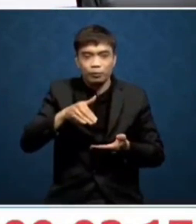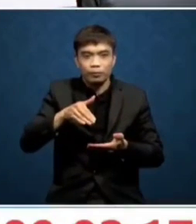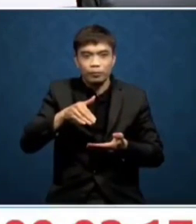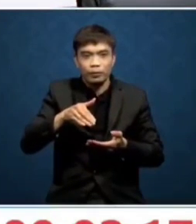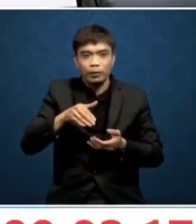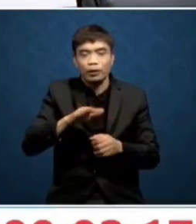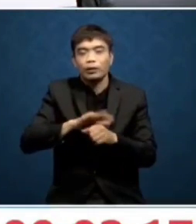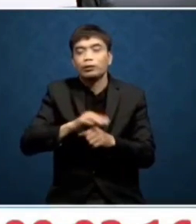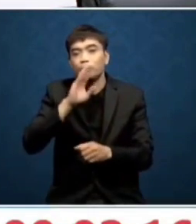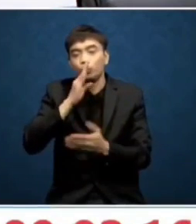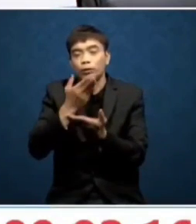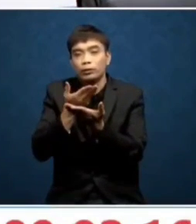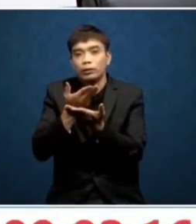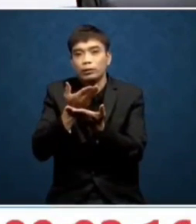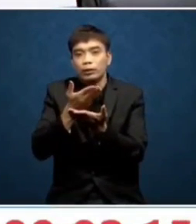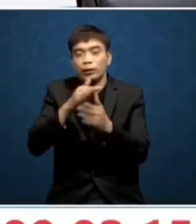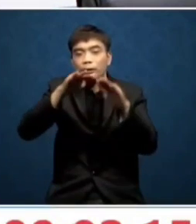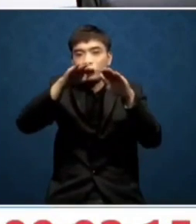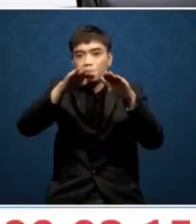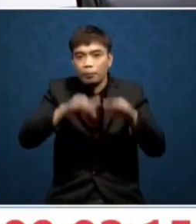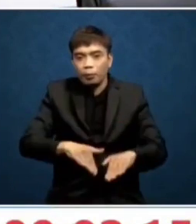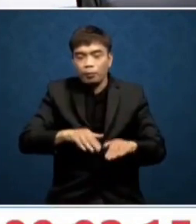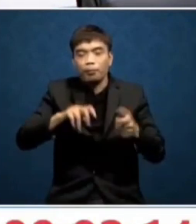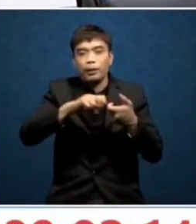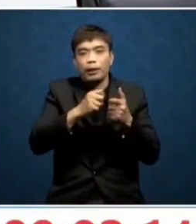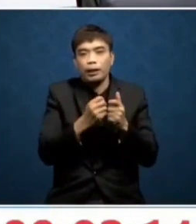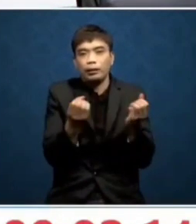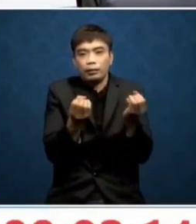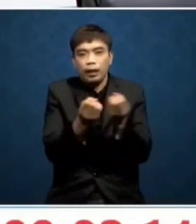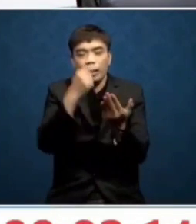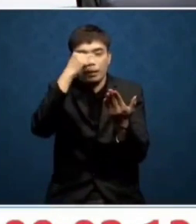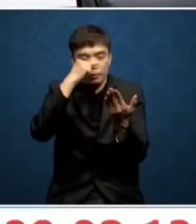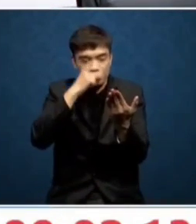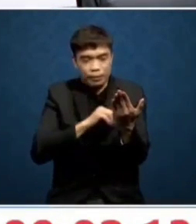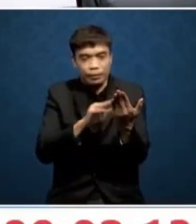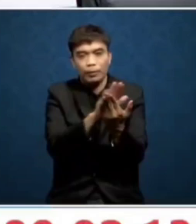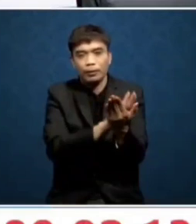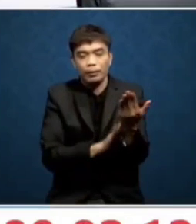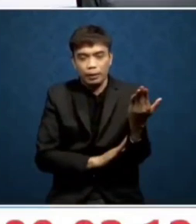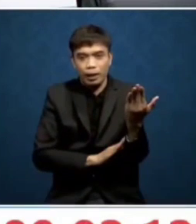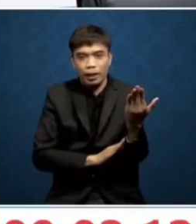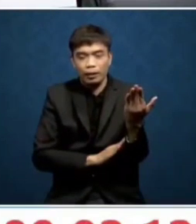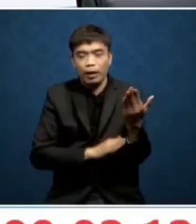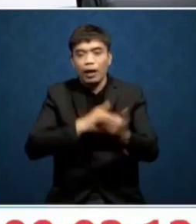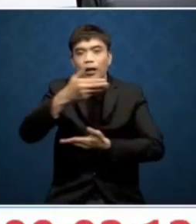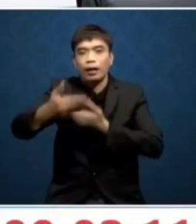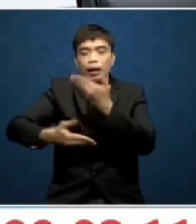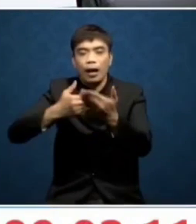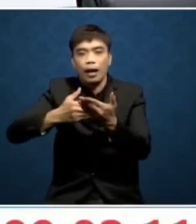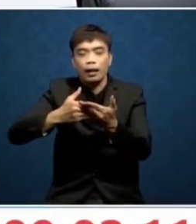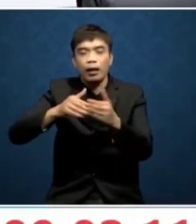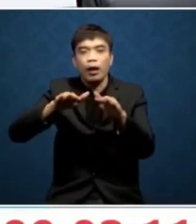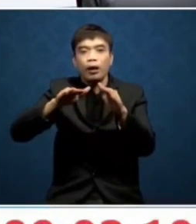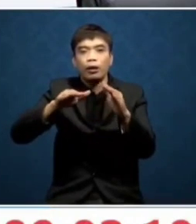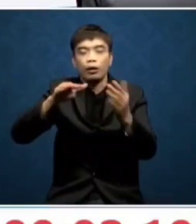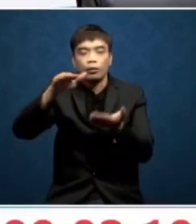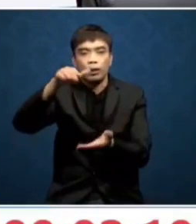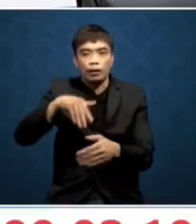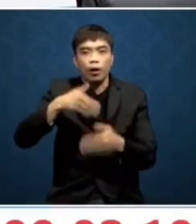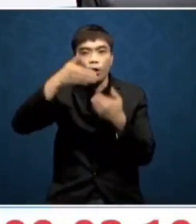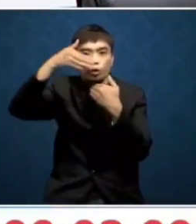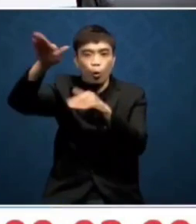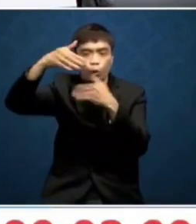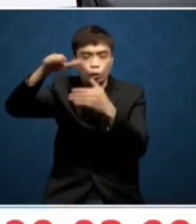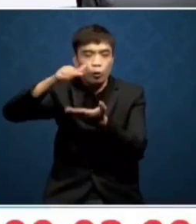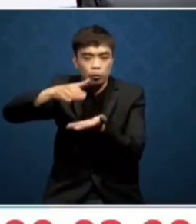มงและกโงเกษตและสหากรนำเนิการตามพระรชกรรนดการประมง มาตา 52เพื่ตวจสบย้อนกลบถึงแ่งที่มาของสัตว